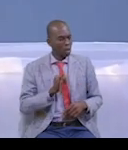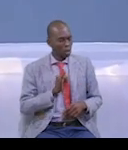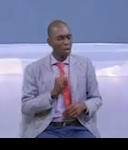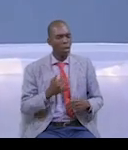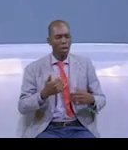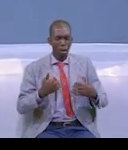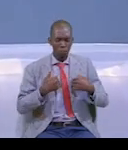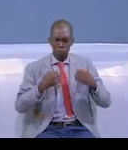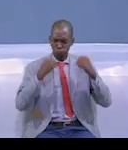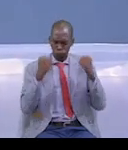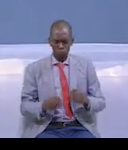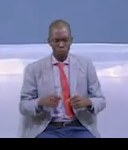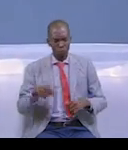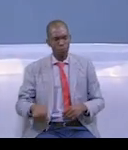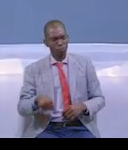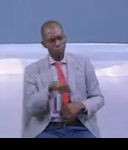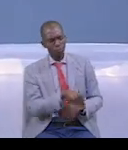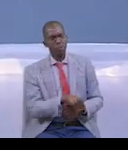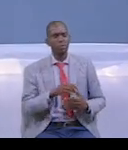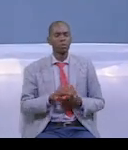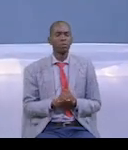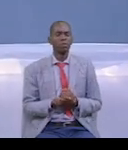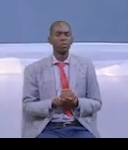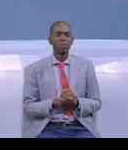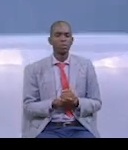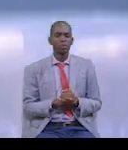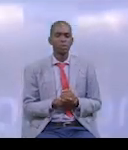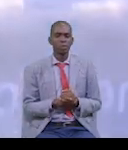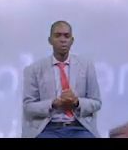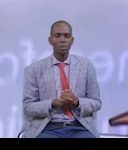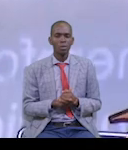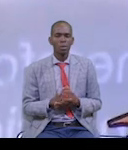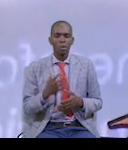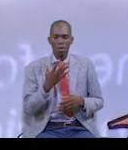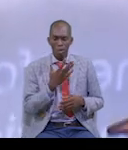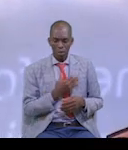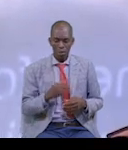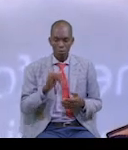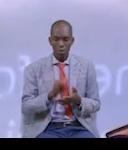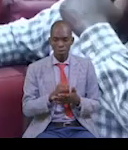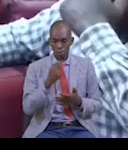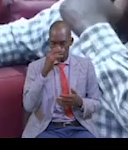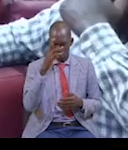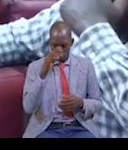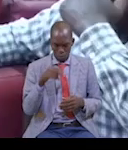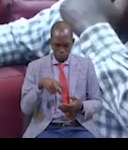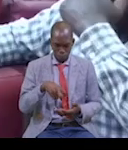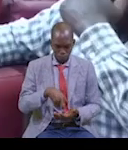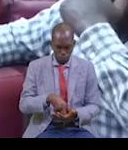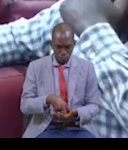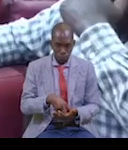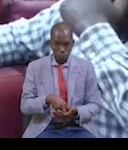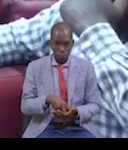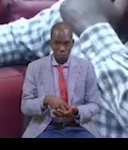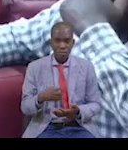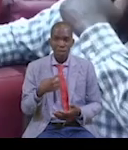feet అంధుడు అన్నాడు స్నేహితుడా నాకు బలమైన కాళ్ళు ఉన్నాయి and he bent down అతను వంగాడు he said